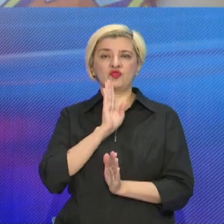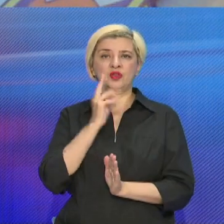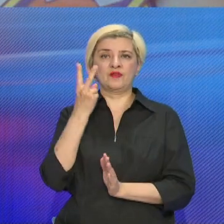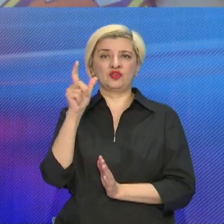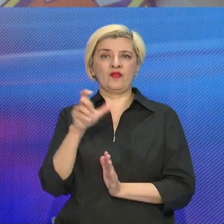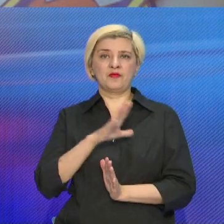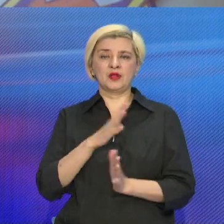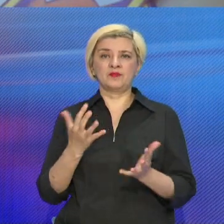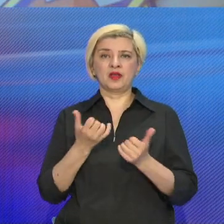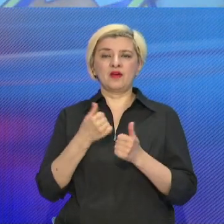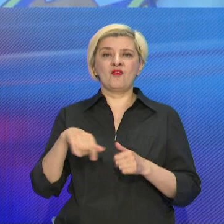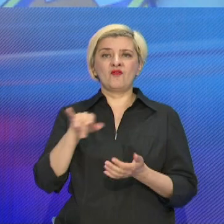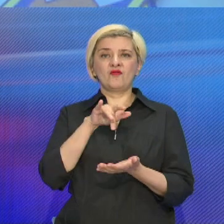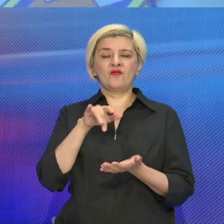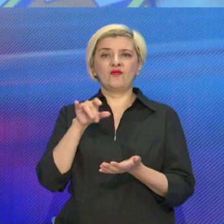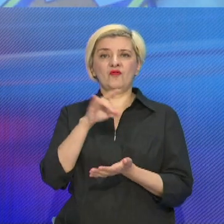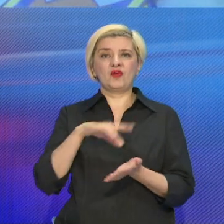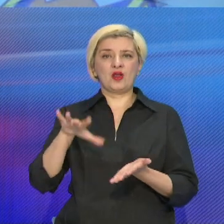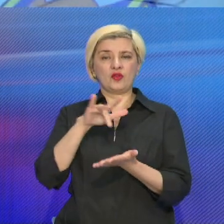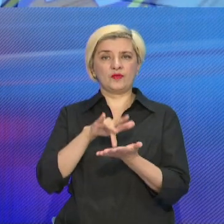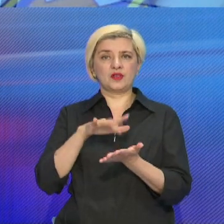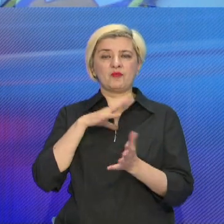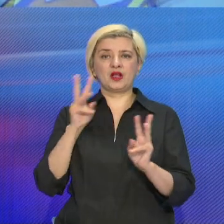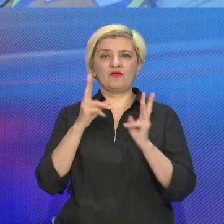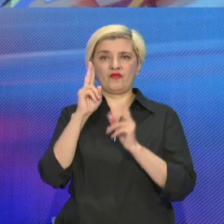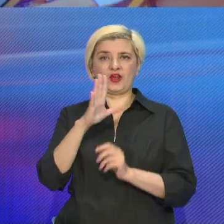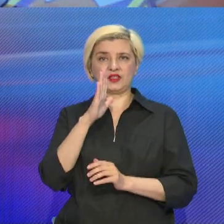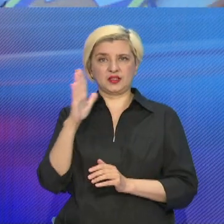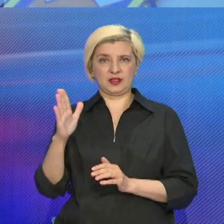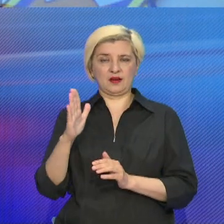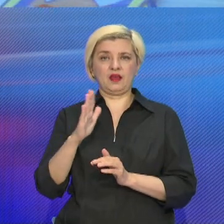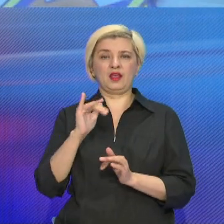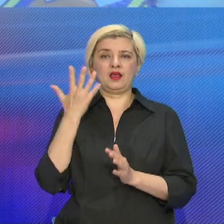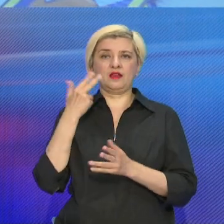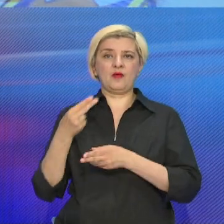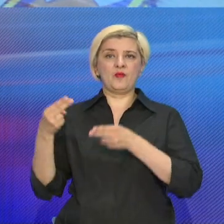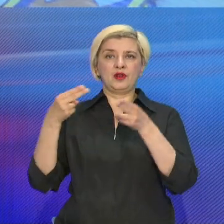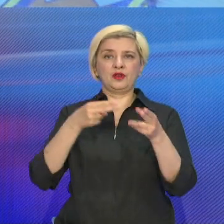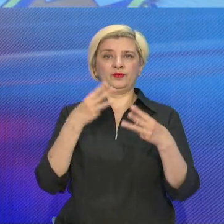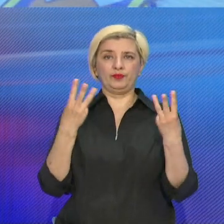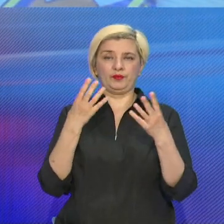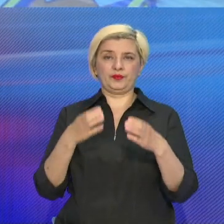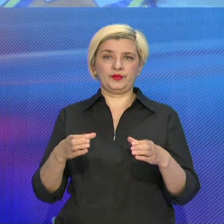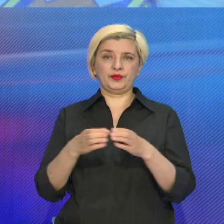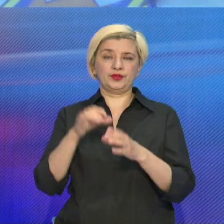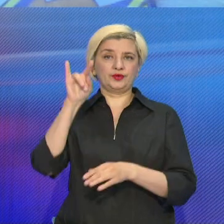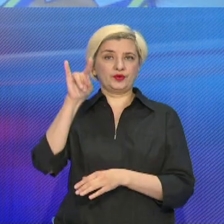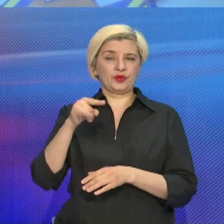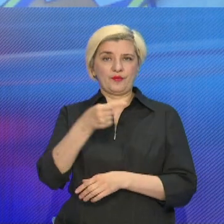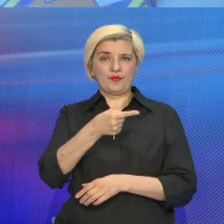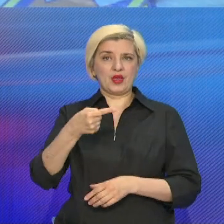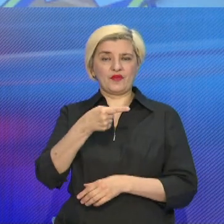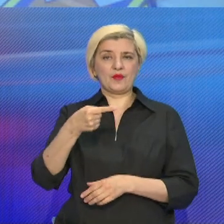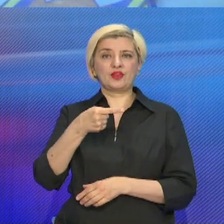В райцентре горела квартира на переулку Светлянскому. Коли на выклик прибыли пожарные разлики, из окна на первом поверсе шматкватерного дома